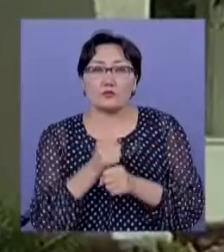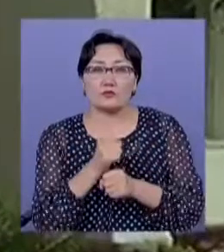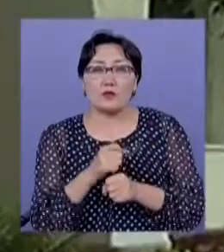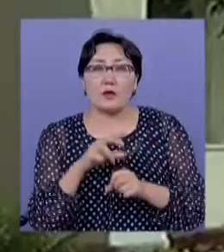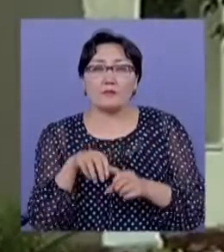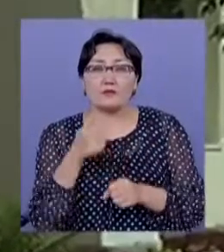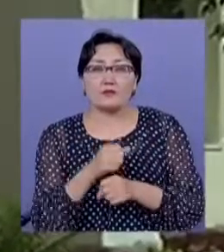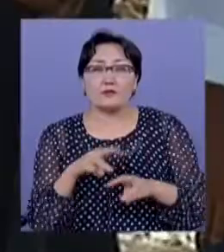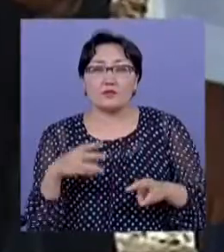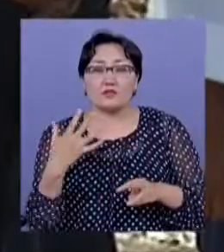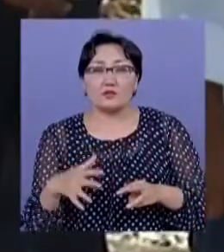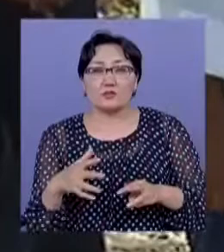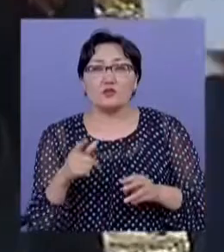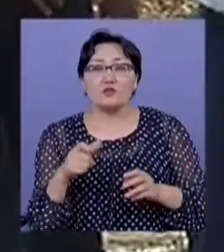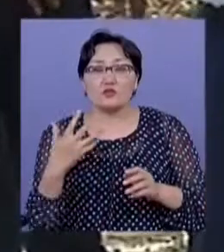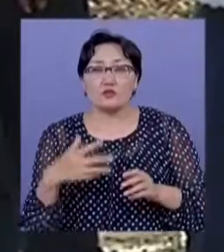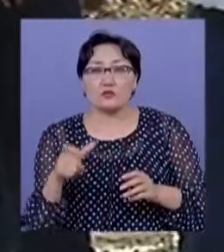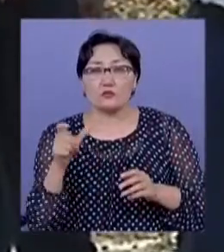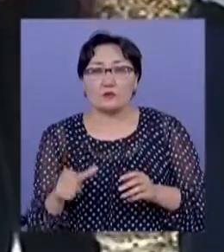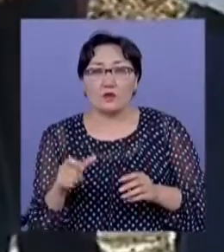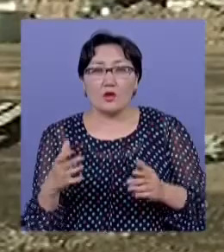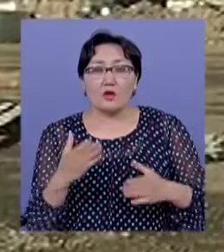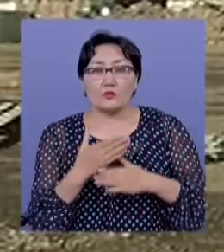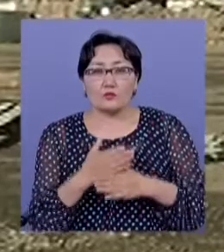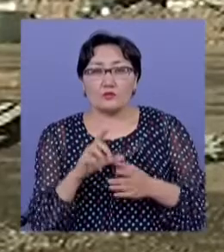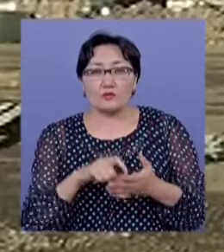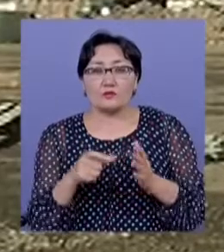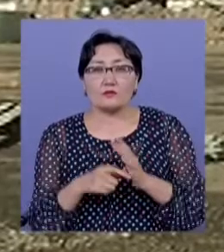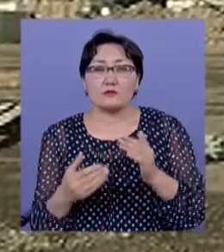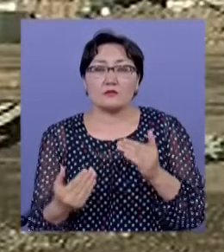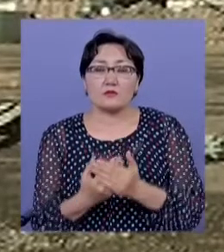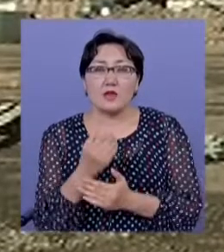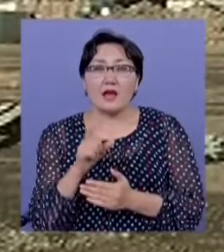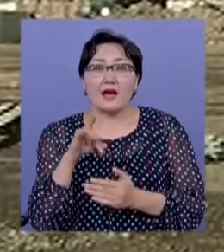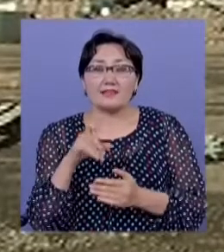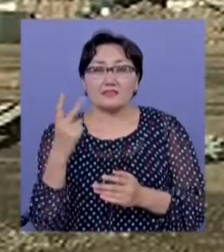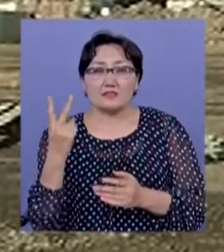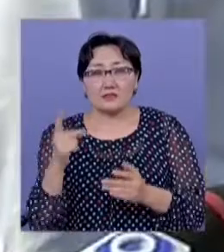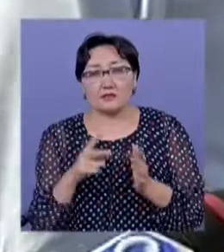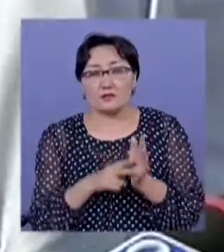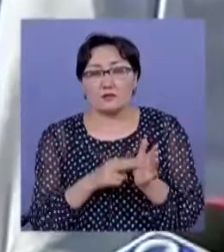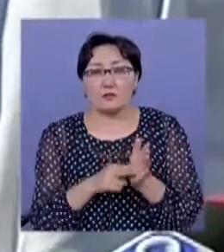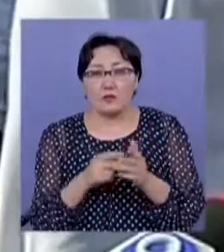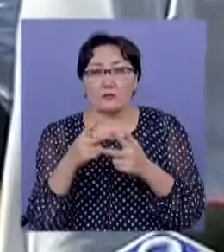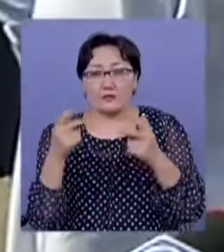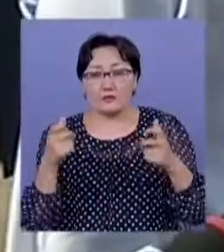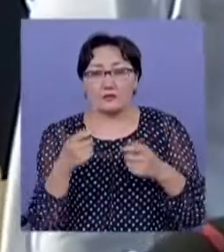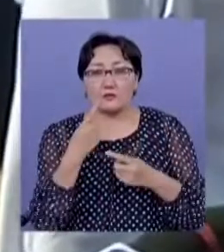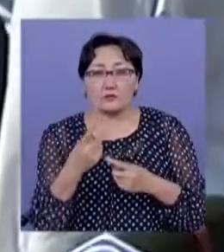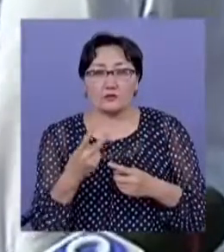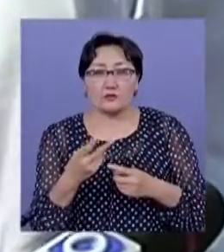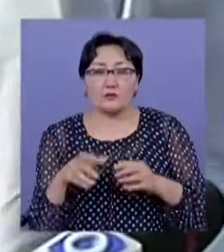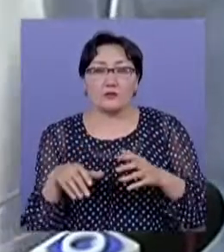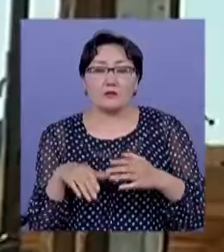Премьер-министр бұрынғыда 50 емес 150 адамға арналған күту залы мен қайта салынып жатқан Арыс 2 теміржол вокзалына да ат басын бұрды. Қалыпқа